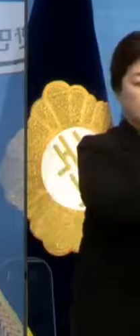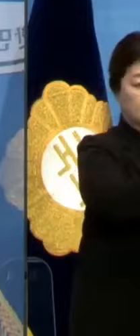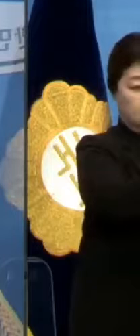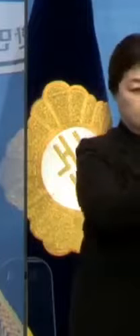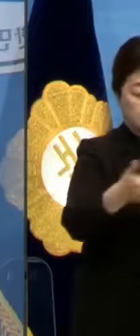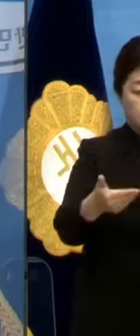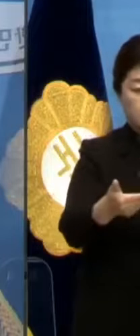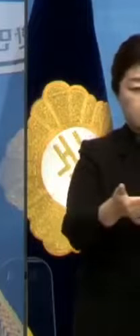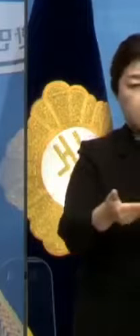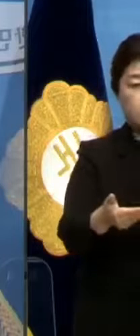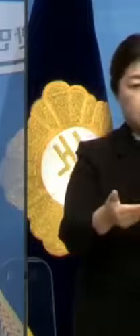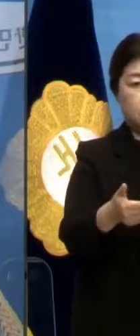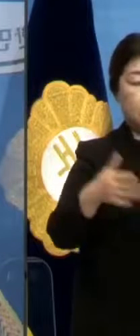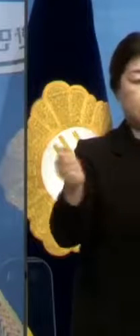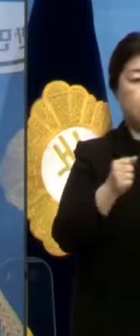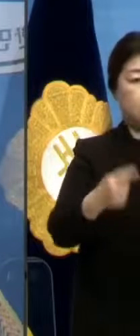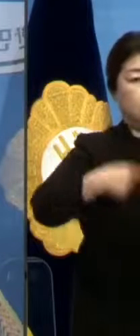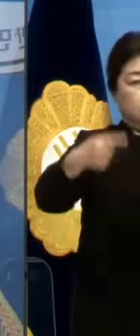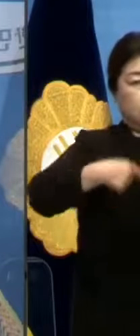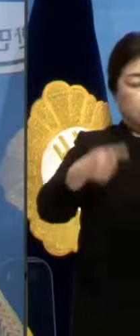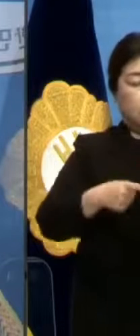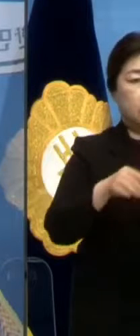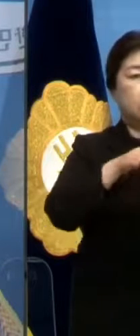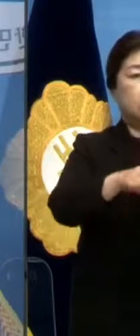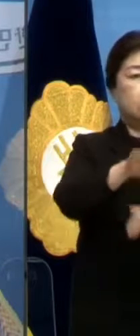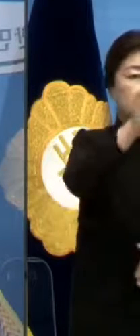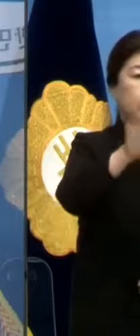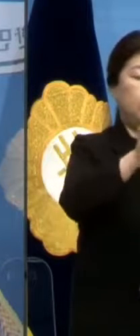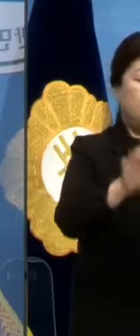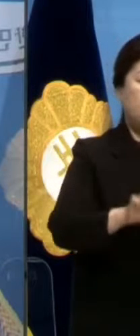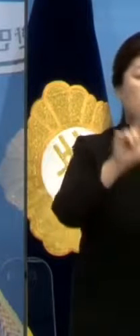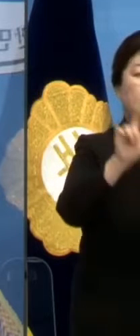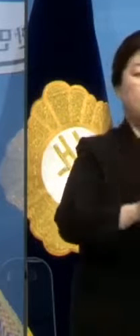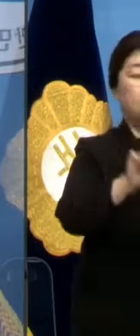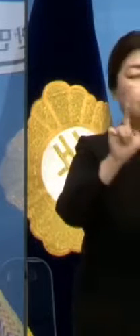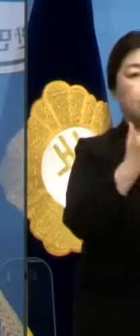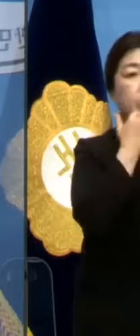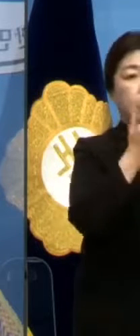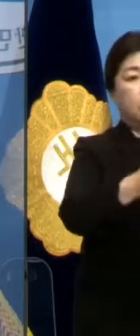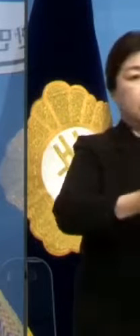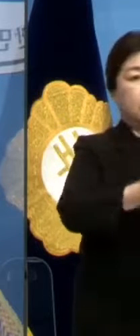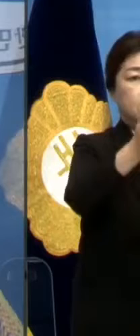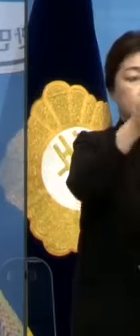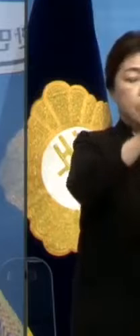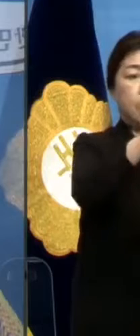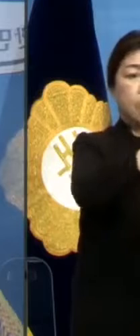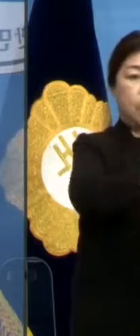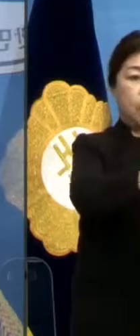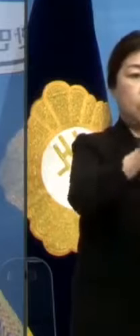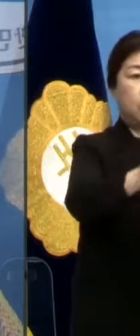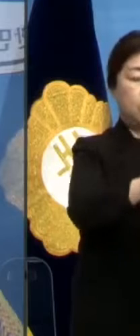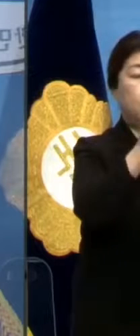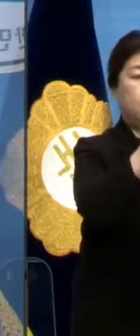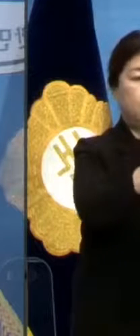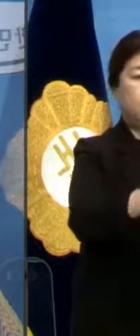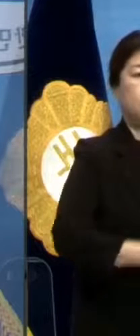물로 물레방아를 또다시 돌리려 하는 그런 서울시장 선거판이 되고 있다고 생각을